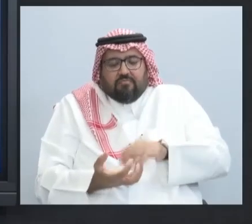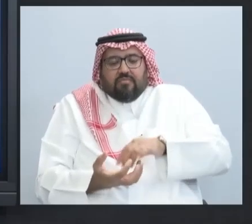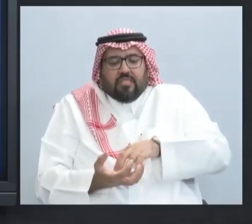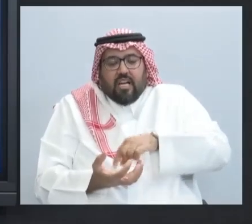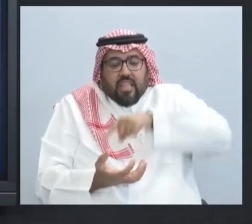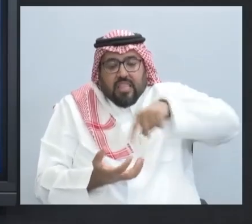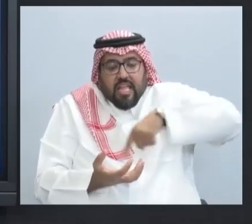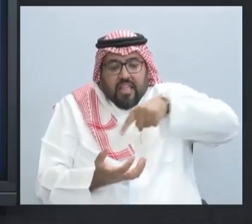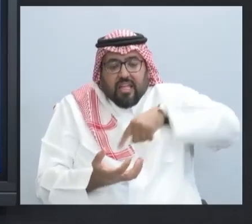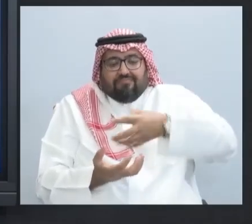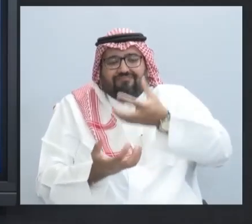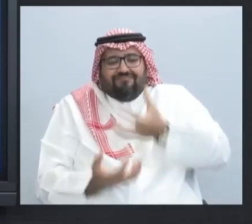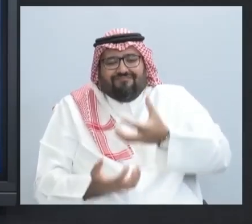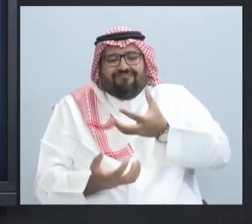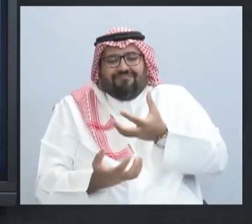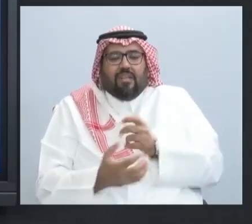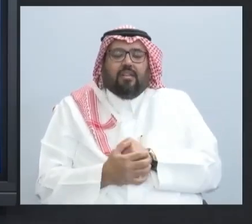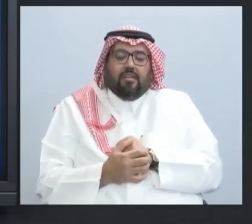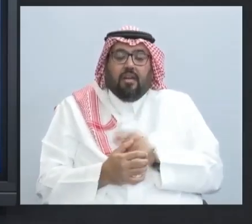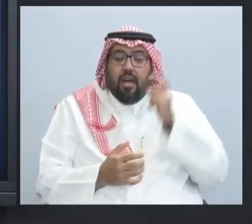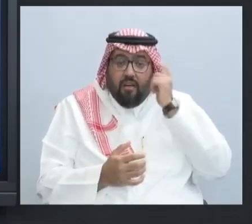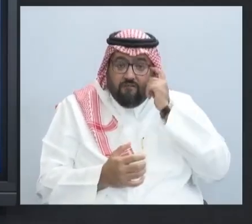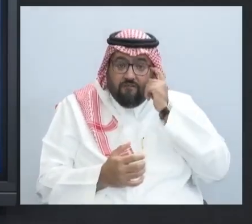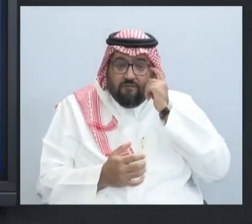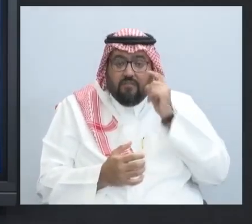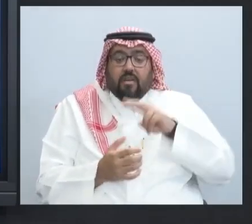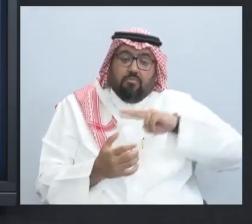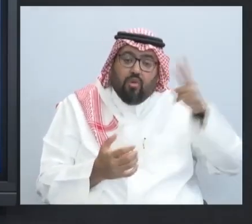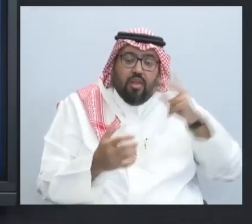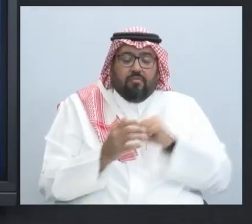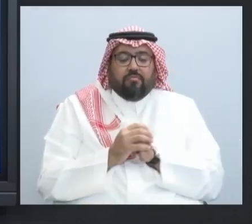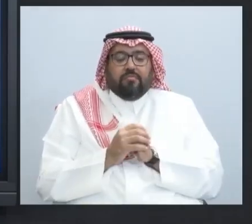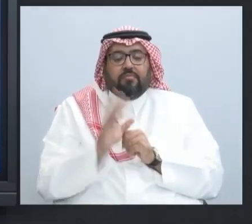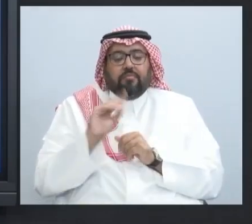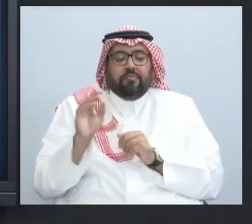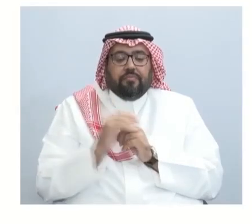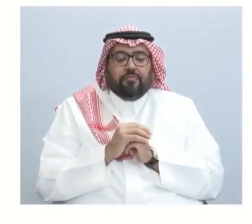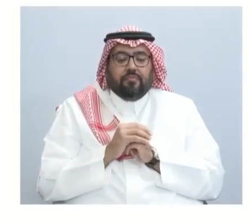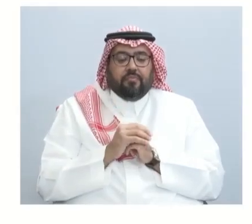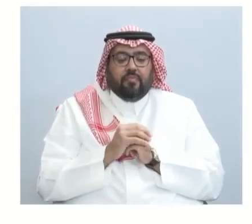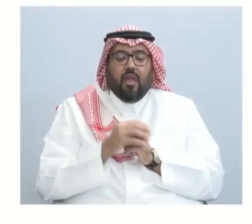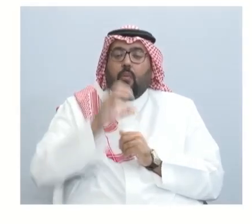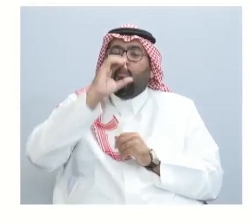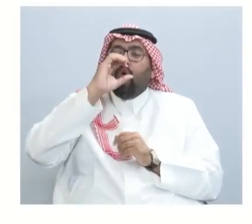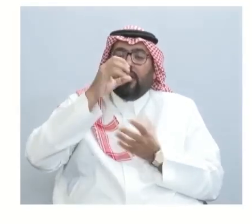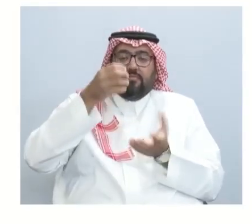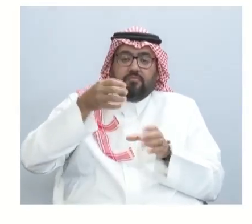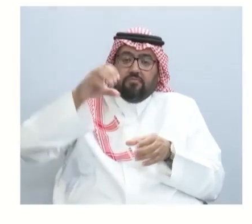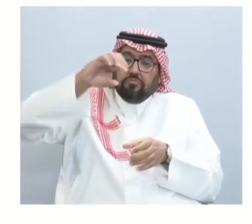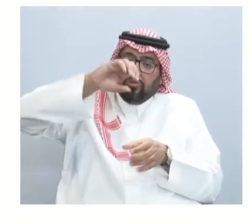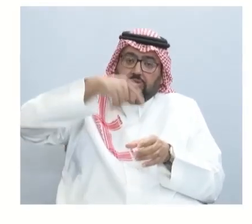يساعد في فصل المخاليط وذلك باختلاف كثافتها مثلا عندما نترك ماء